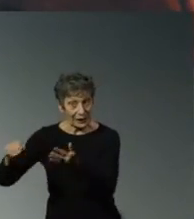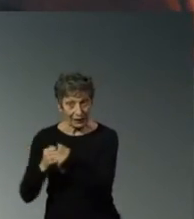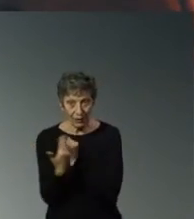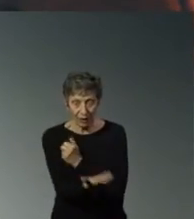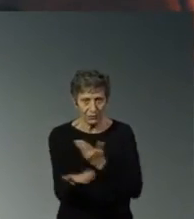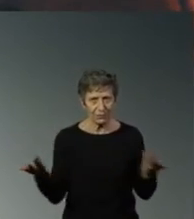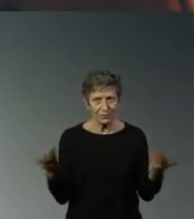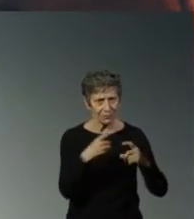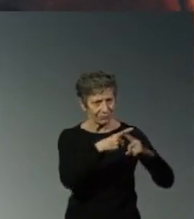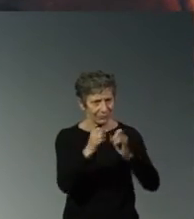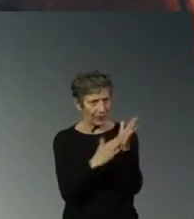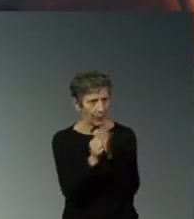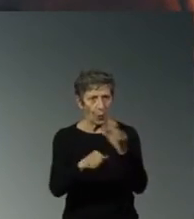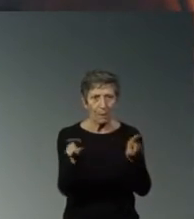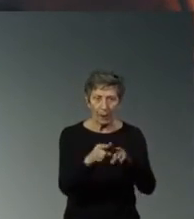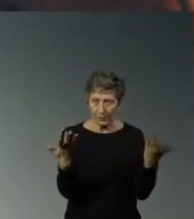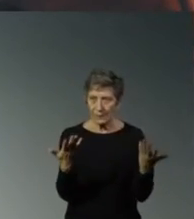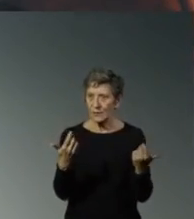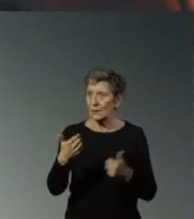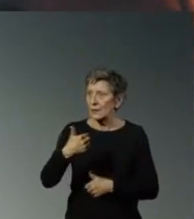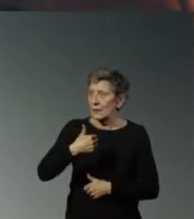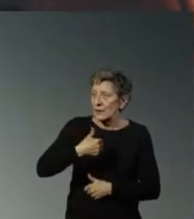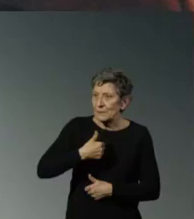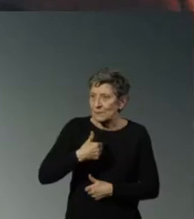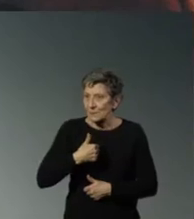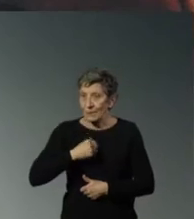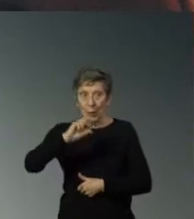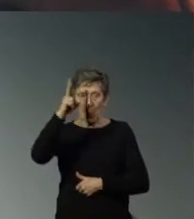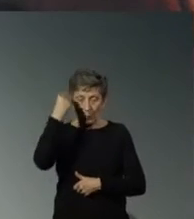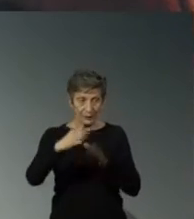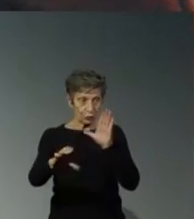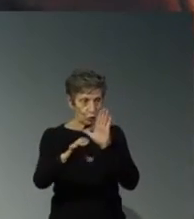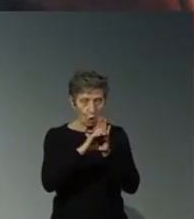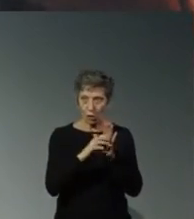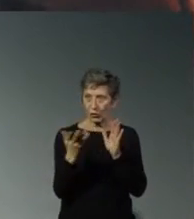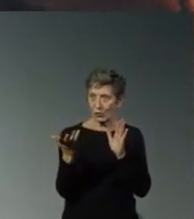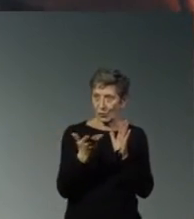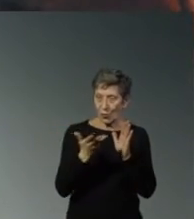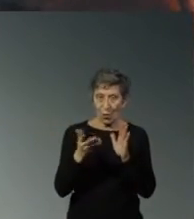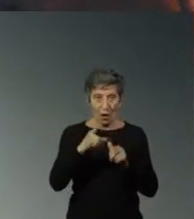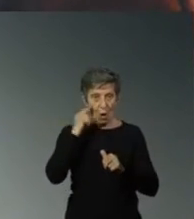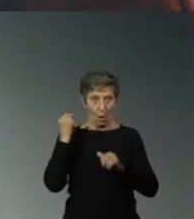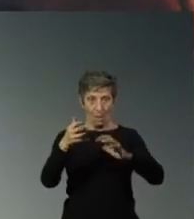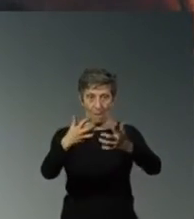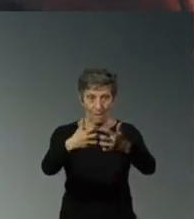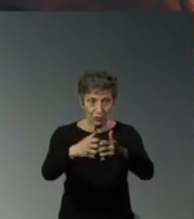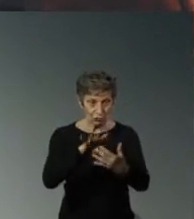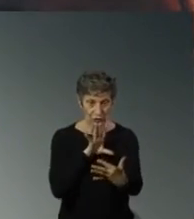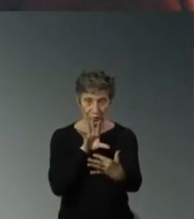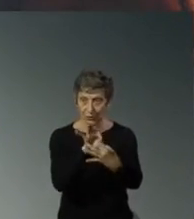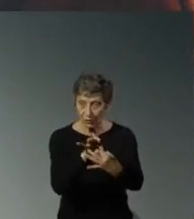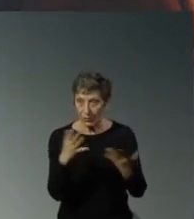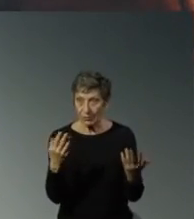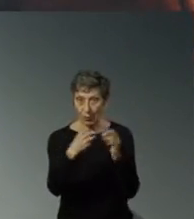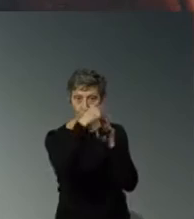pris conscience que le code, c'était un rempart de langage entre les hommes et les machines, et plus qu'un rempart,